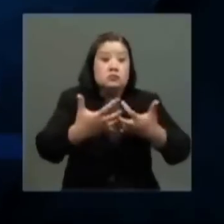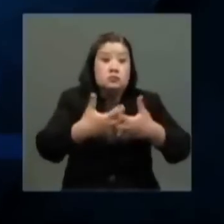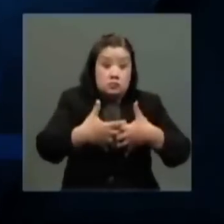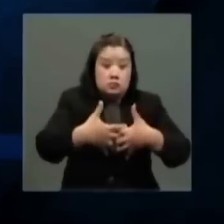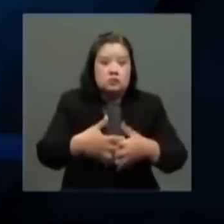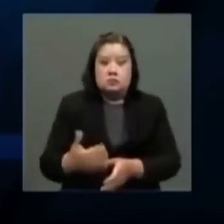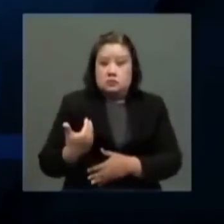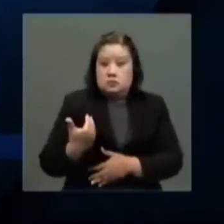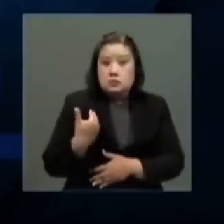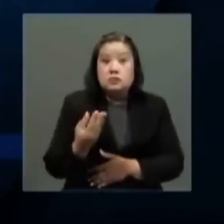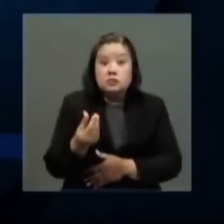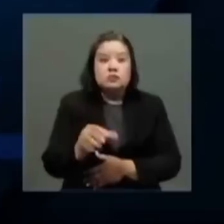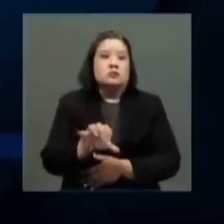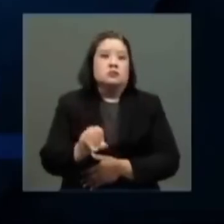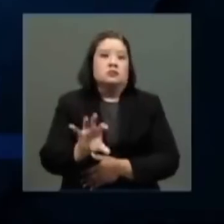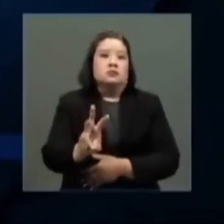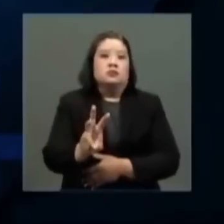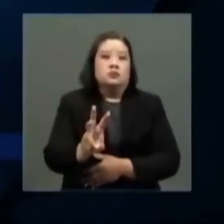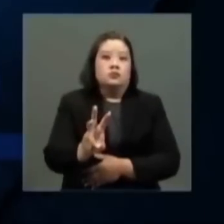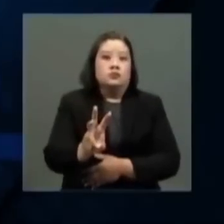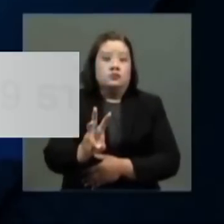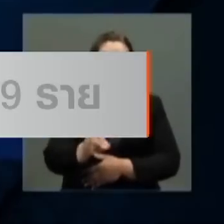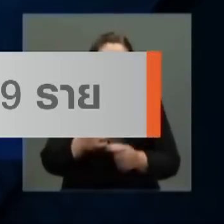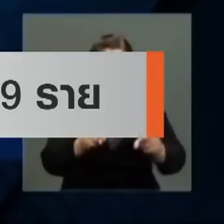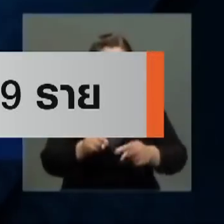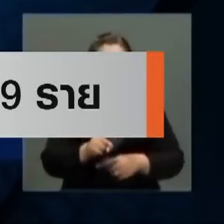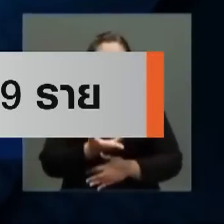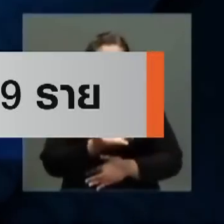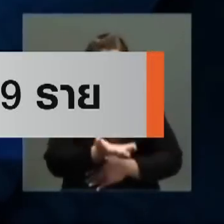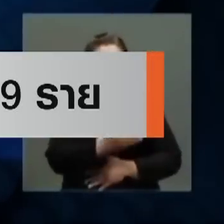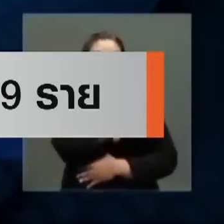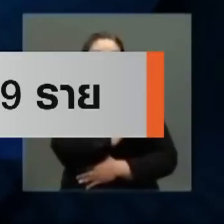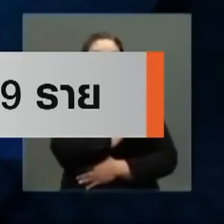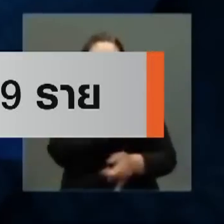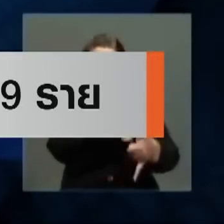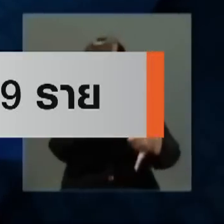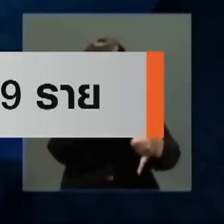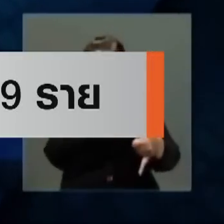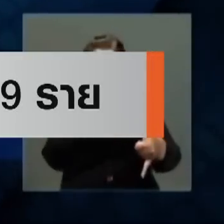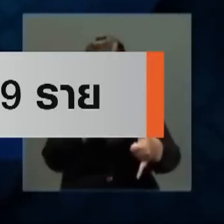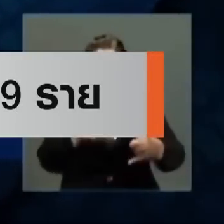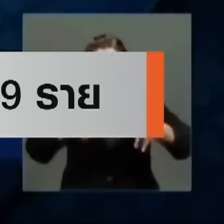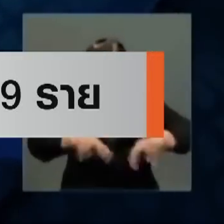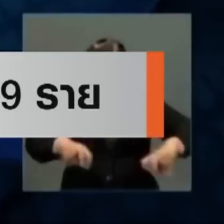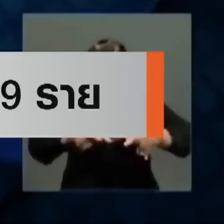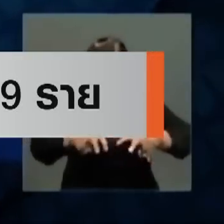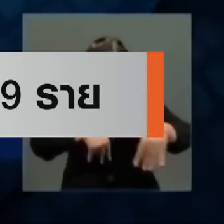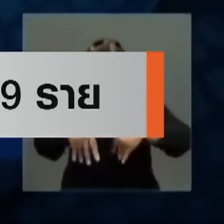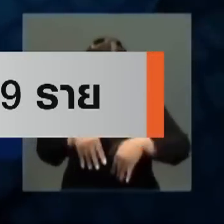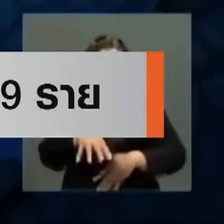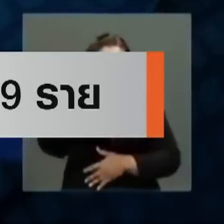รับจัดให้ 10รายส่วนผู้ป่วยมีการรักษาหายเพิ่มนะนี่ถือว่าเป็นตัวเลขที่น่ายินดีนะครับ